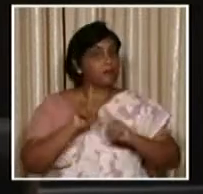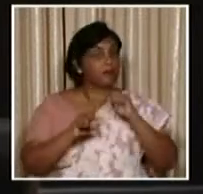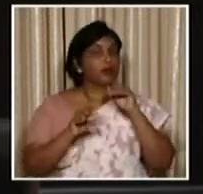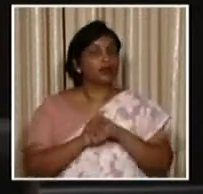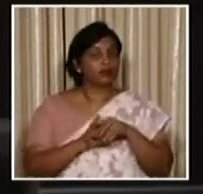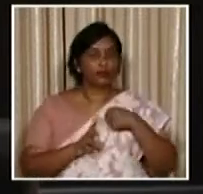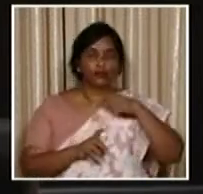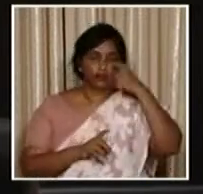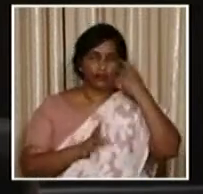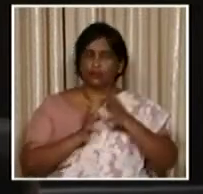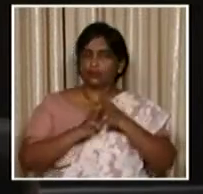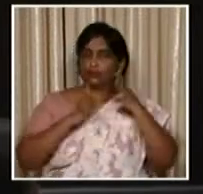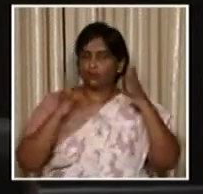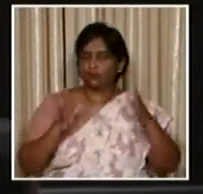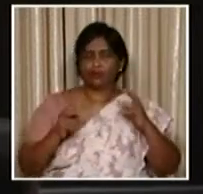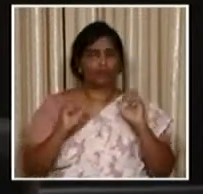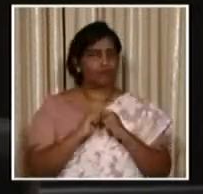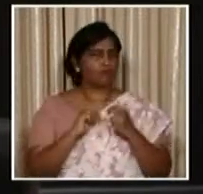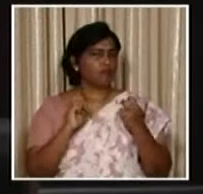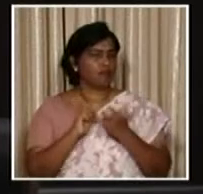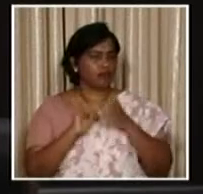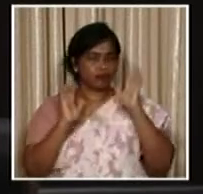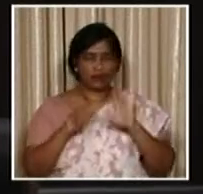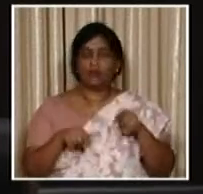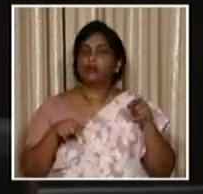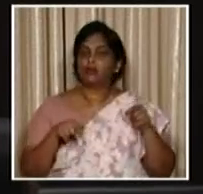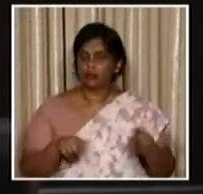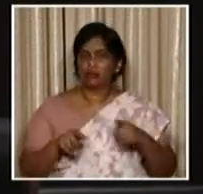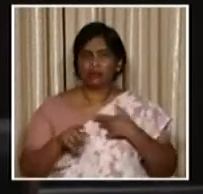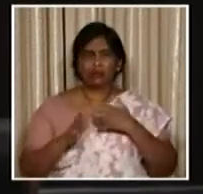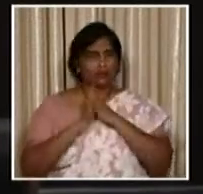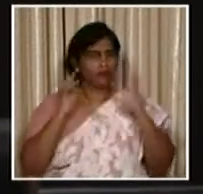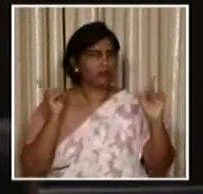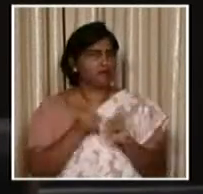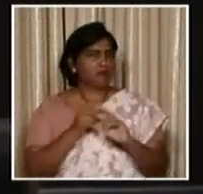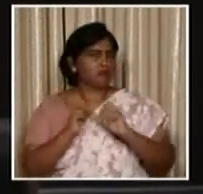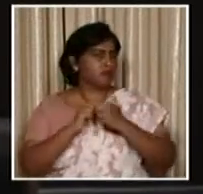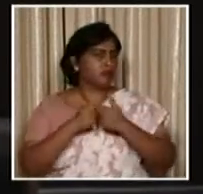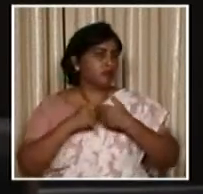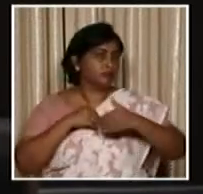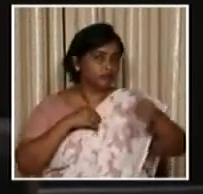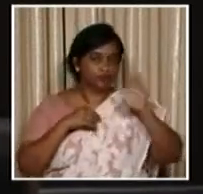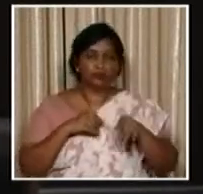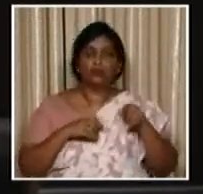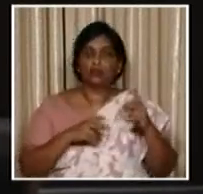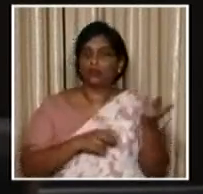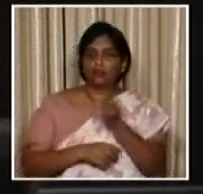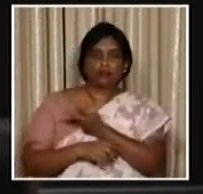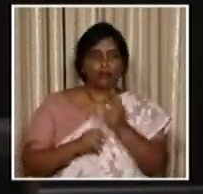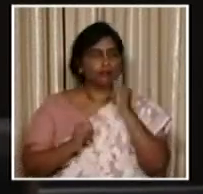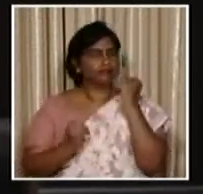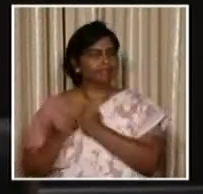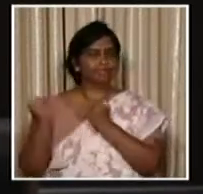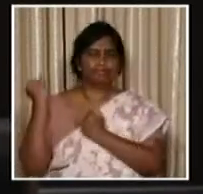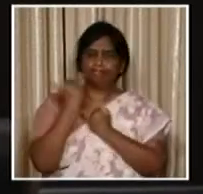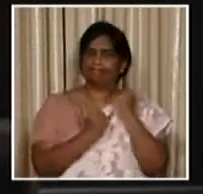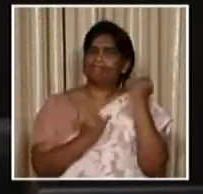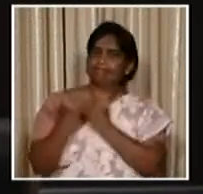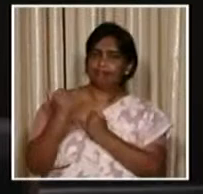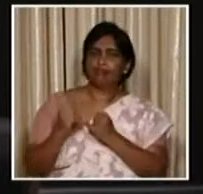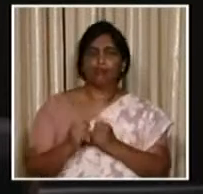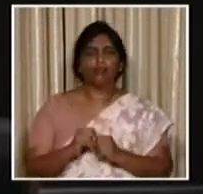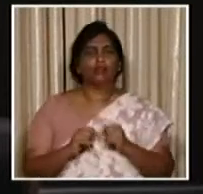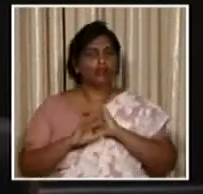ඇතුළේ අපි දැක්කා විශාල කාල ගෝට්ටියක් ඇති වුණා මේ විශාල කාල ගෝට්ටිය තුල ඉඳගෙන දෙපැත්තට චෝදනා කරගත්තා